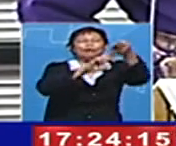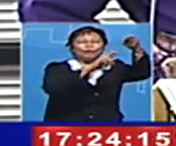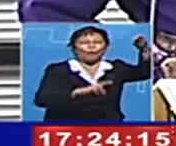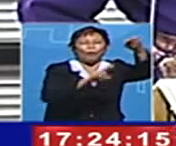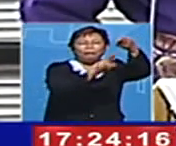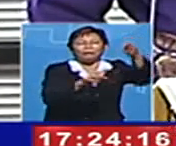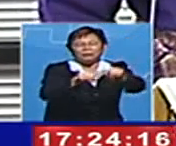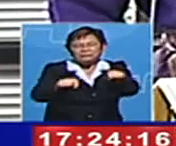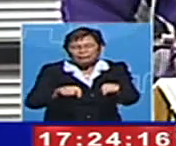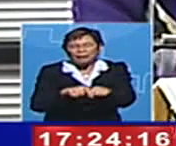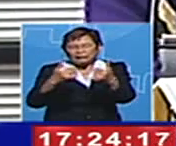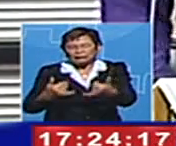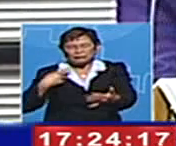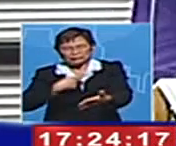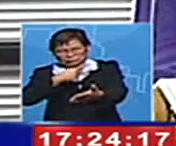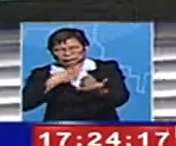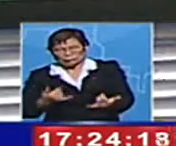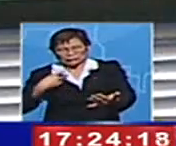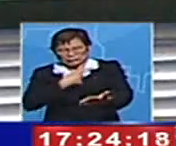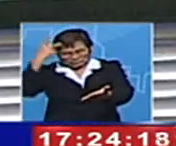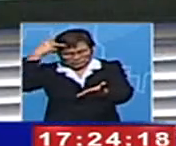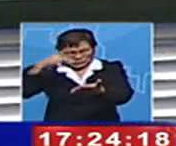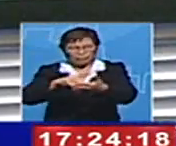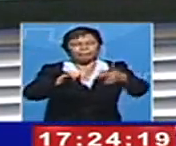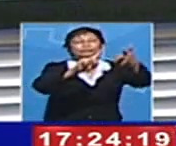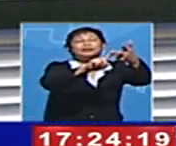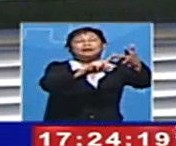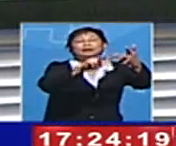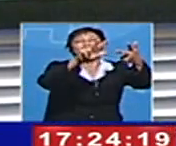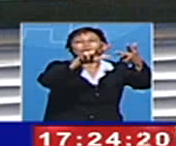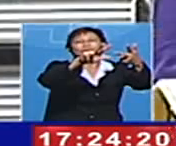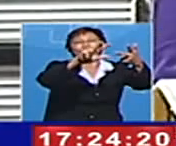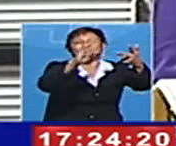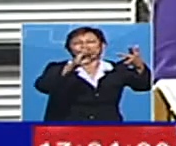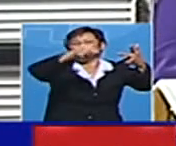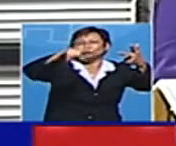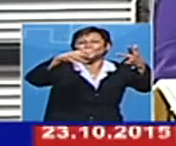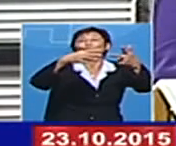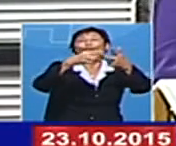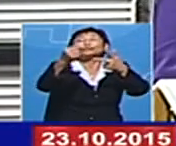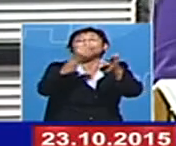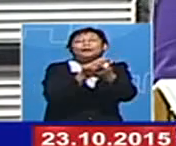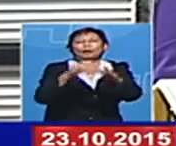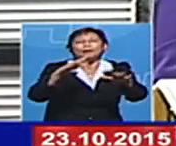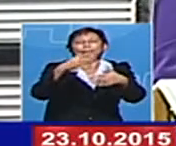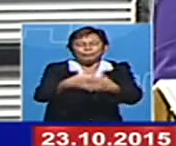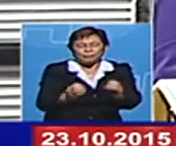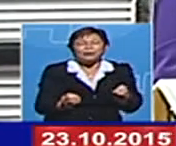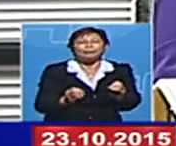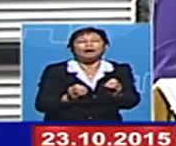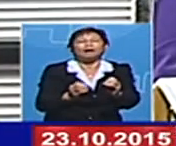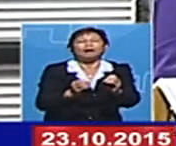kawasankawasan yang sedang dikenal pasti ketiga R6 juta untuk membina pejabat quars